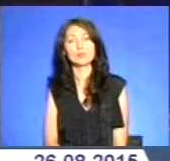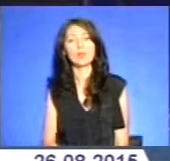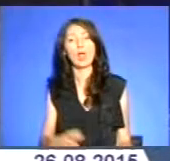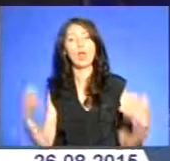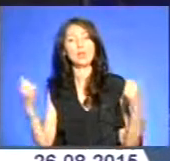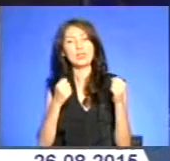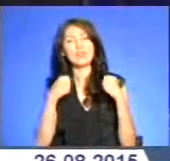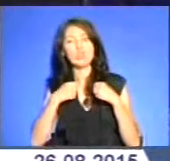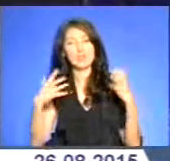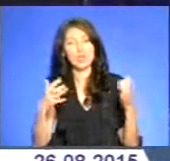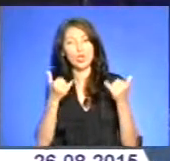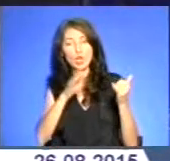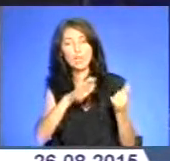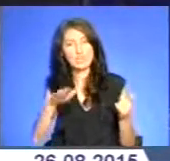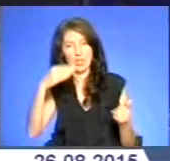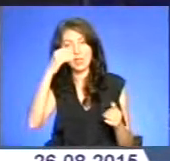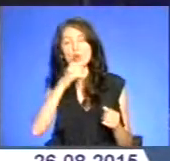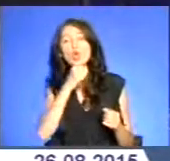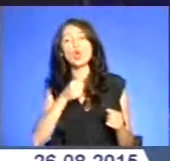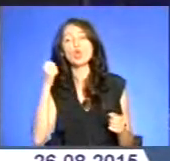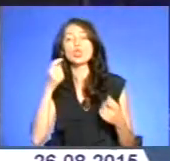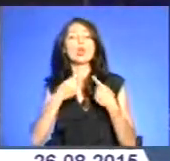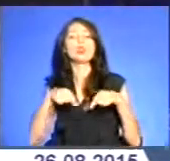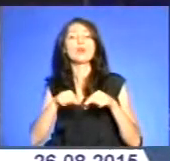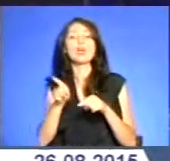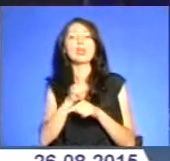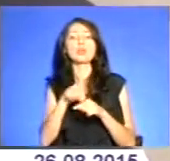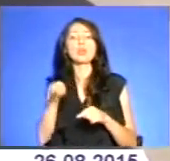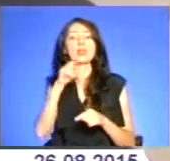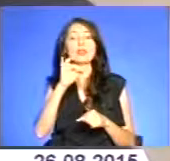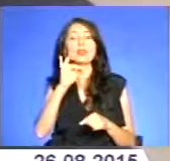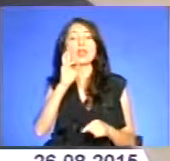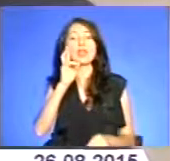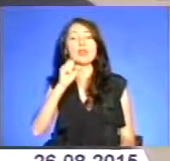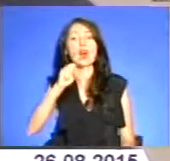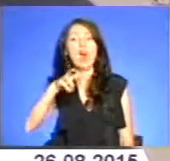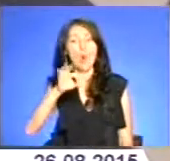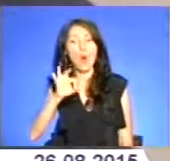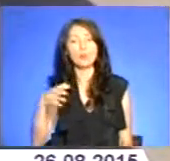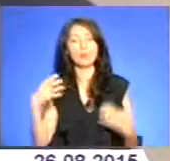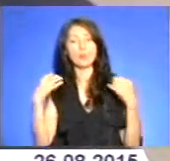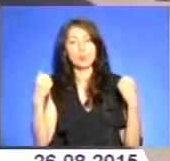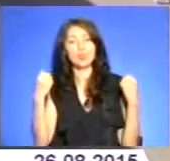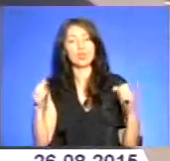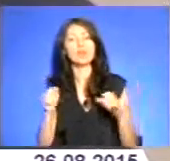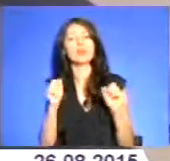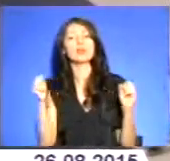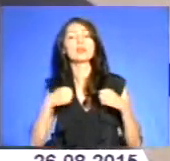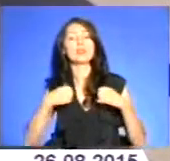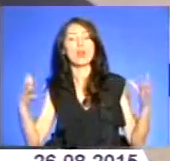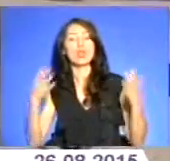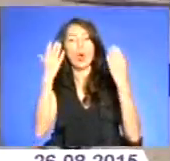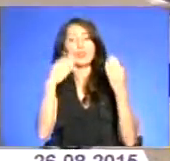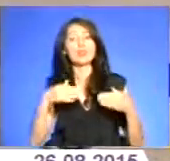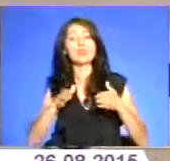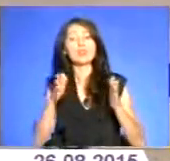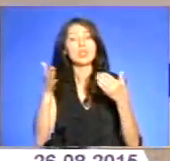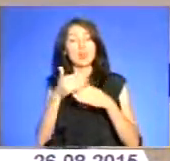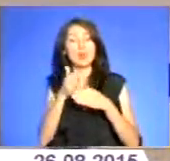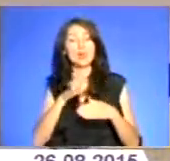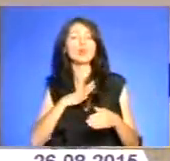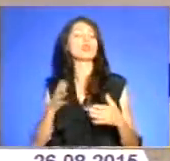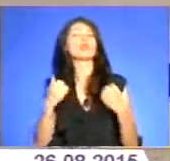Спортивне свято для дітей та дорослих організували тернопільські динамівці. Спортивне свято «День відкритих дверей» відбулося на спортивній